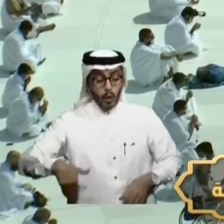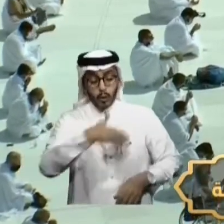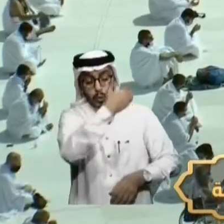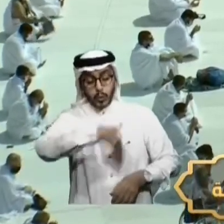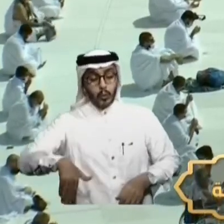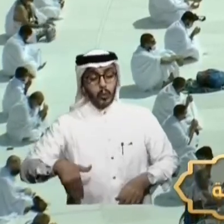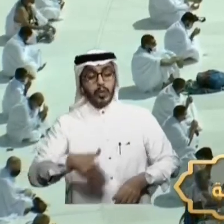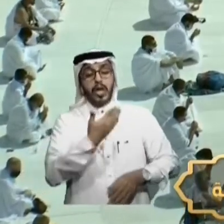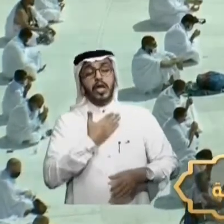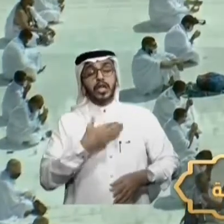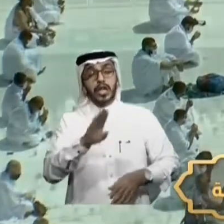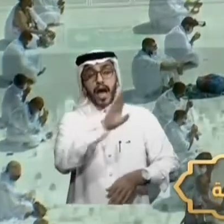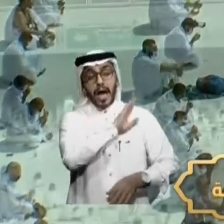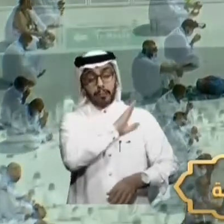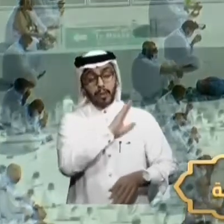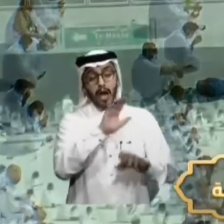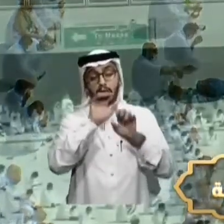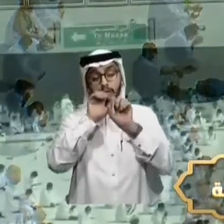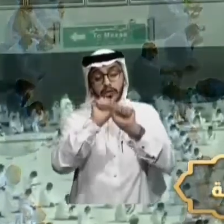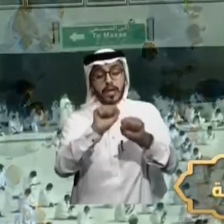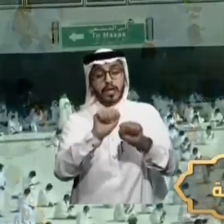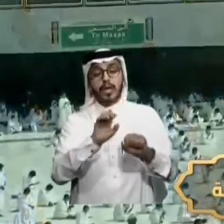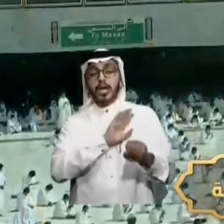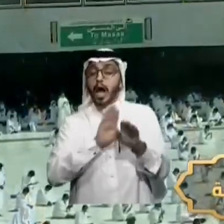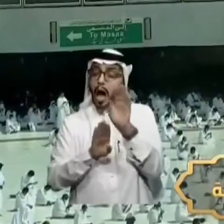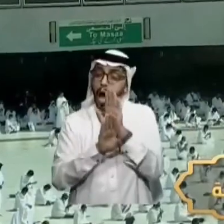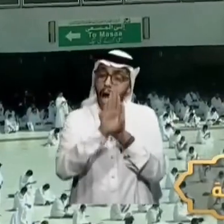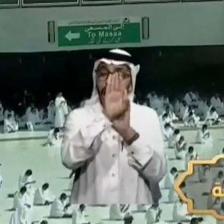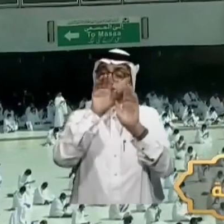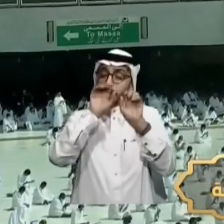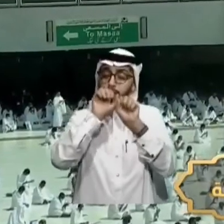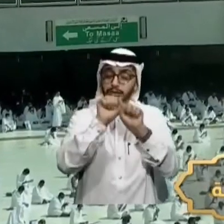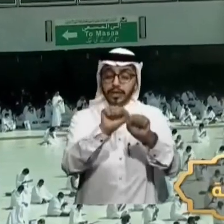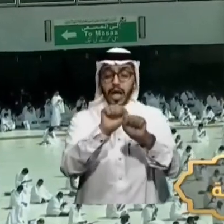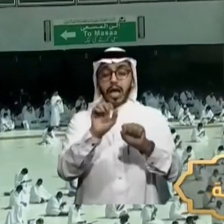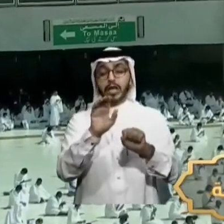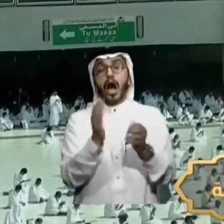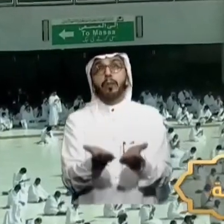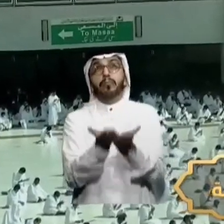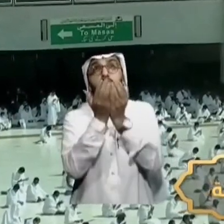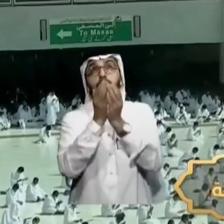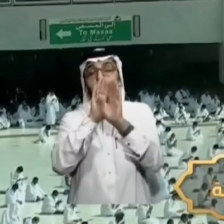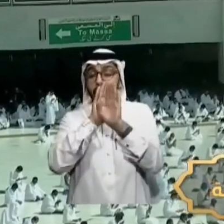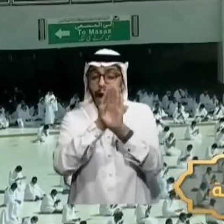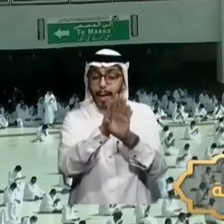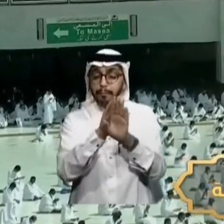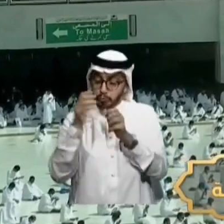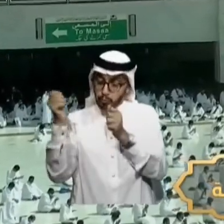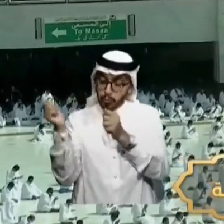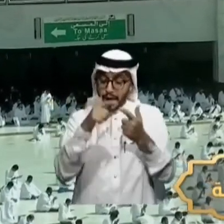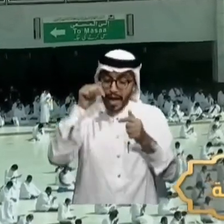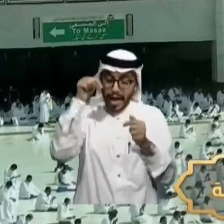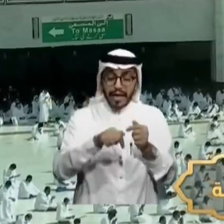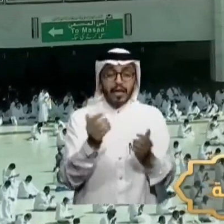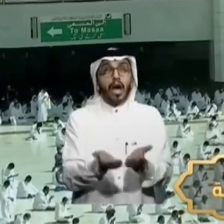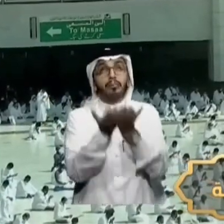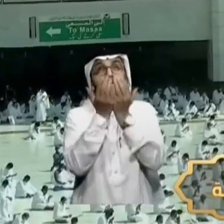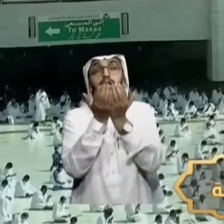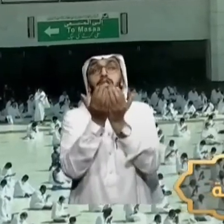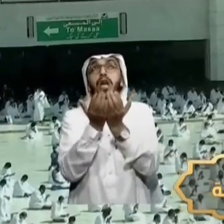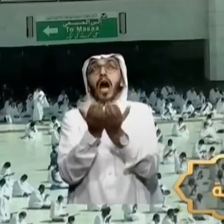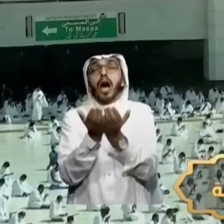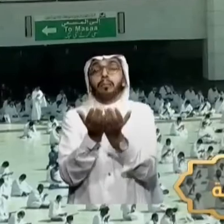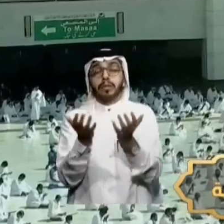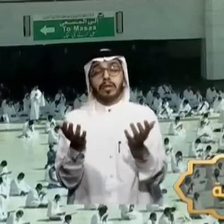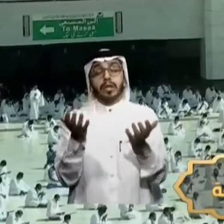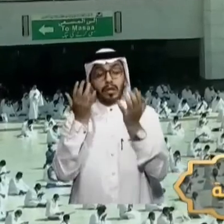على ثغورنا وحدودنا. اللهم انصرهم نصرا مؤزرا عاجلا غير آجل يا ذا